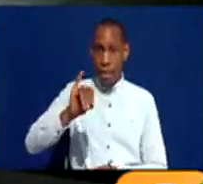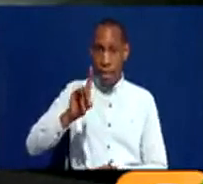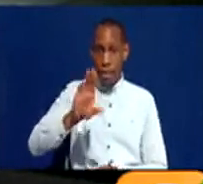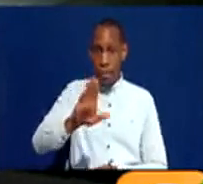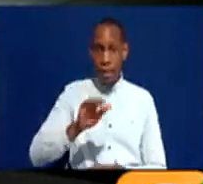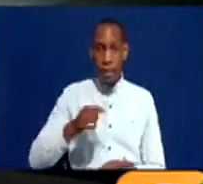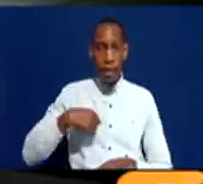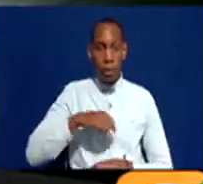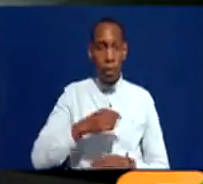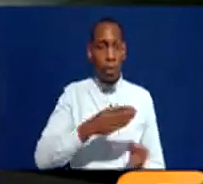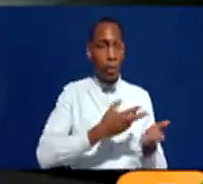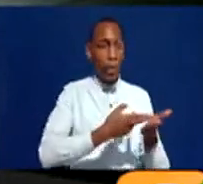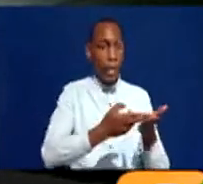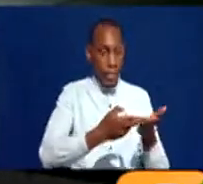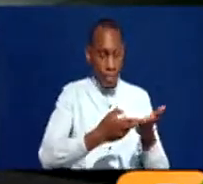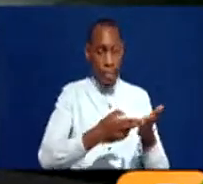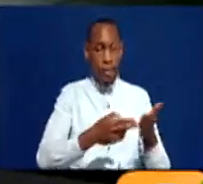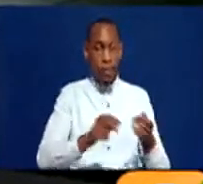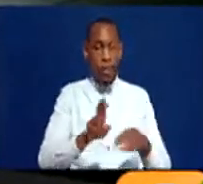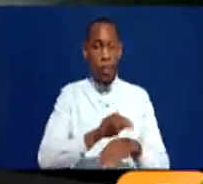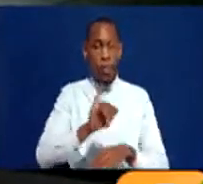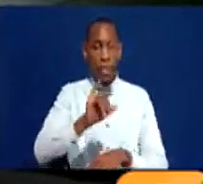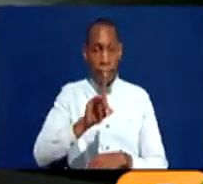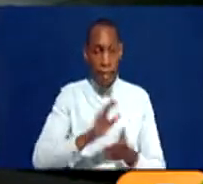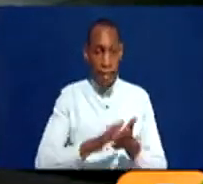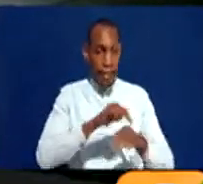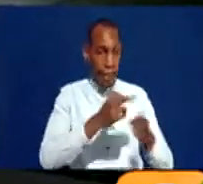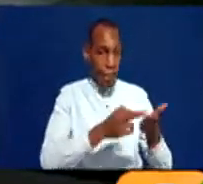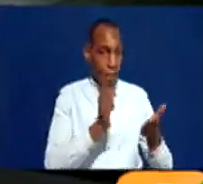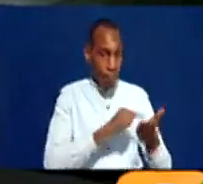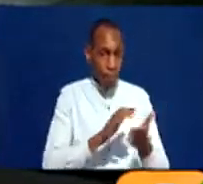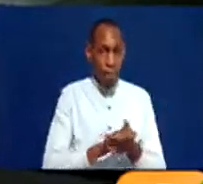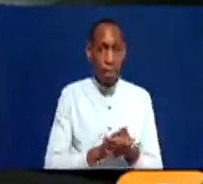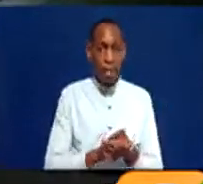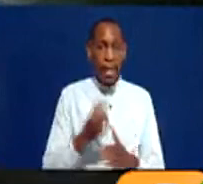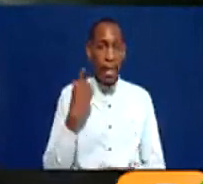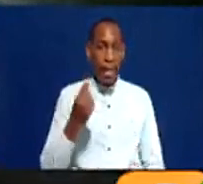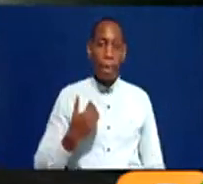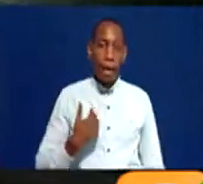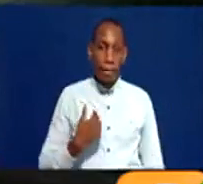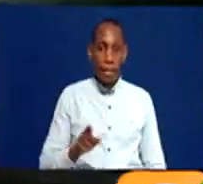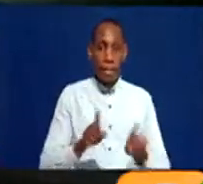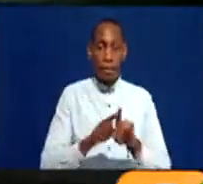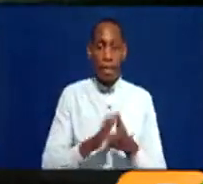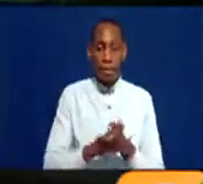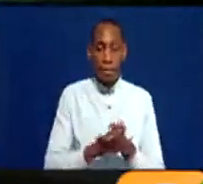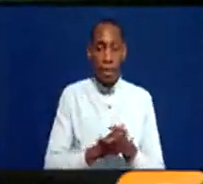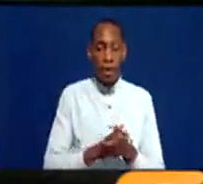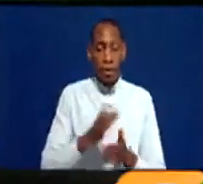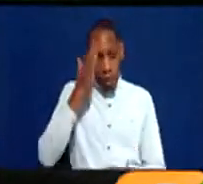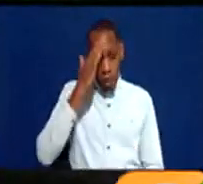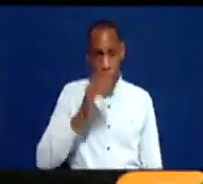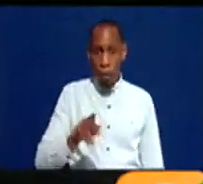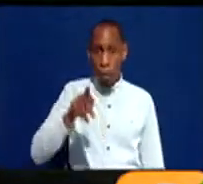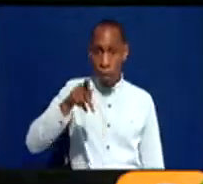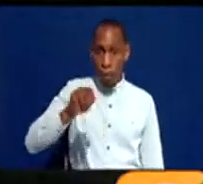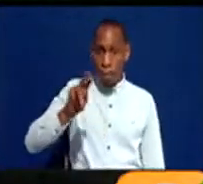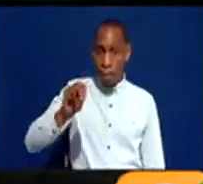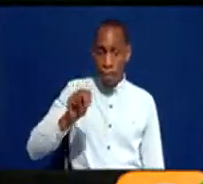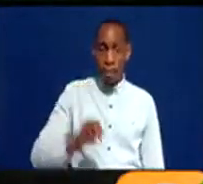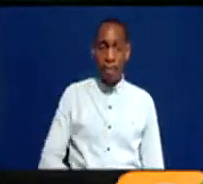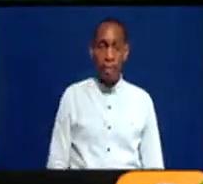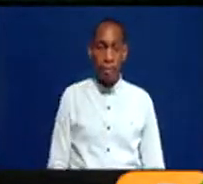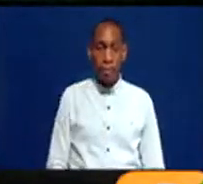sisi tunaenda tunaregister nayo. Tukiregister nayo, tunapata namba na tunajiwekea pin. Tukijiwekea pin, ni